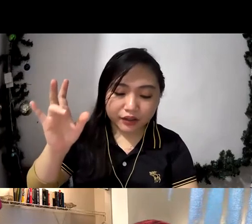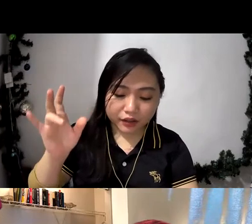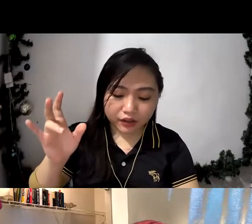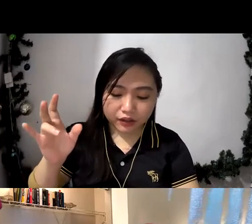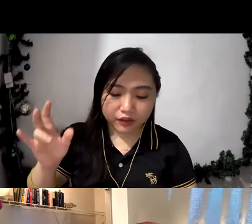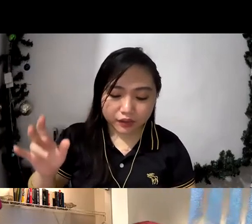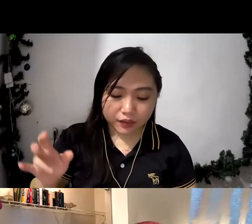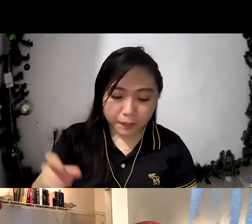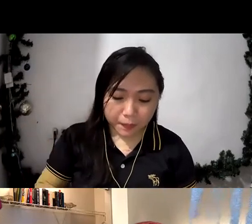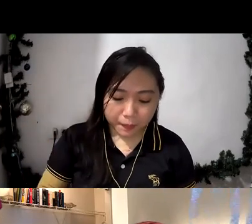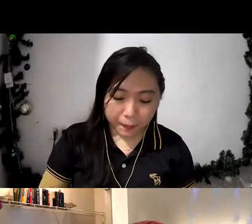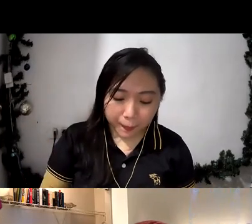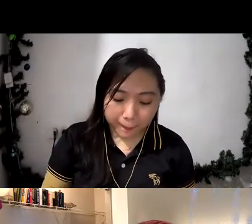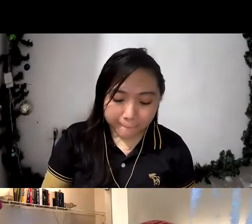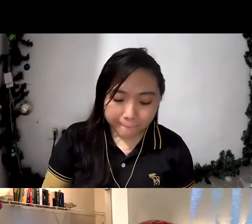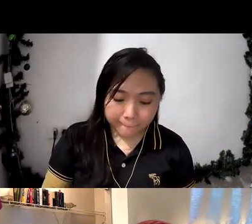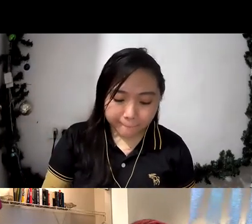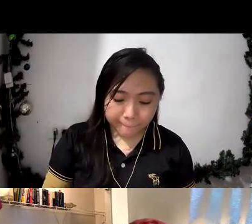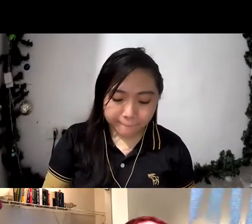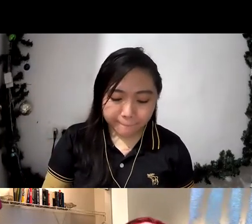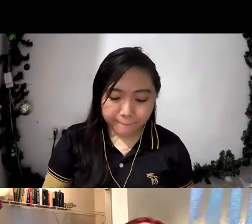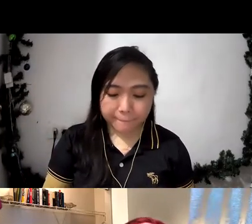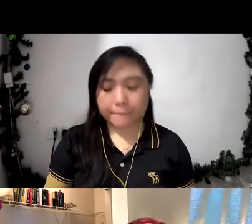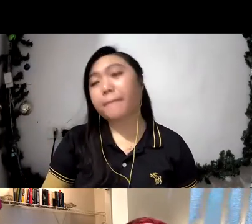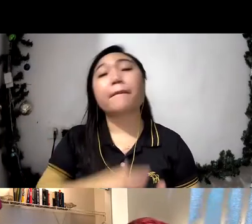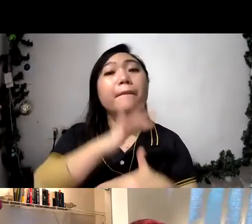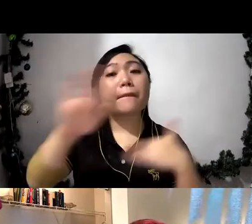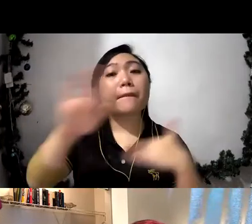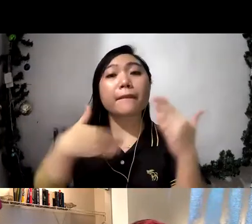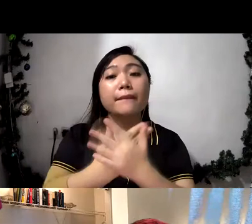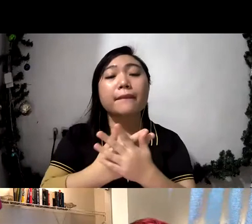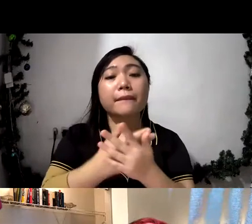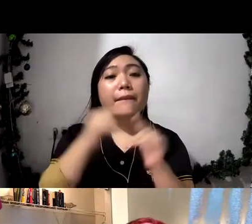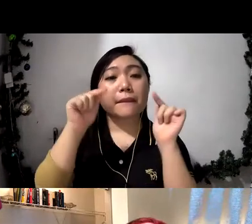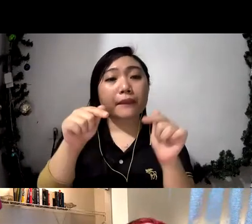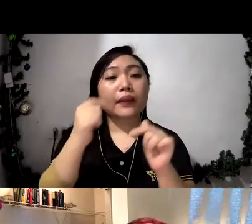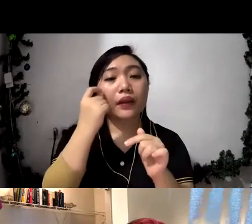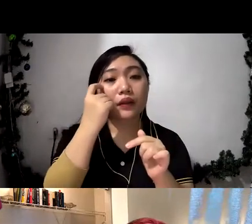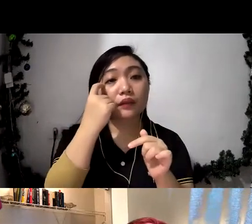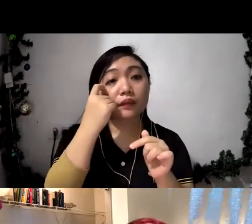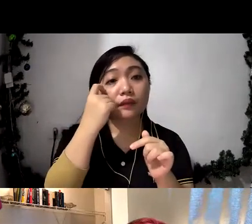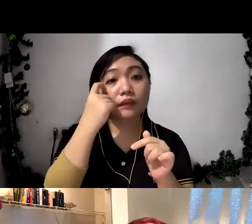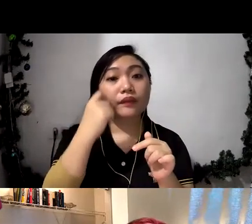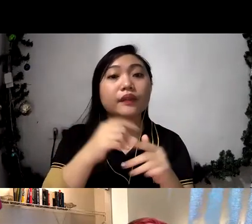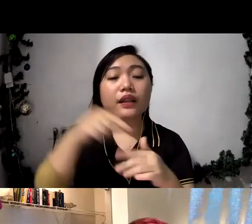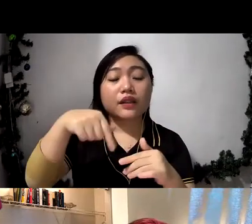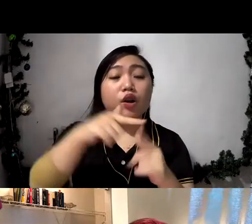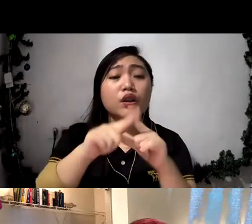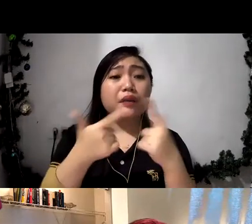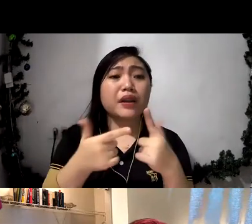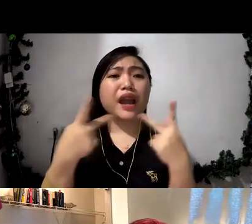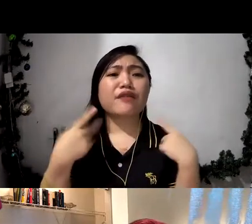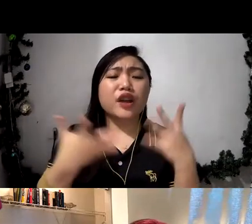kasi library tayo, halos lahat ng yan, nagbibigay tayo ng ambag, no, in the way that we